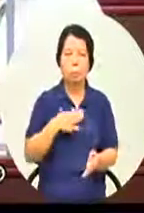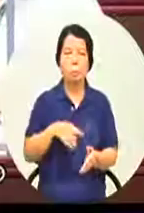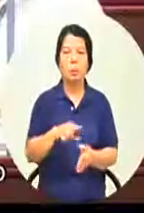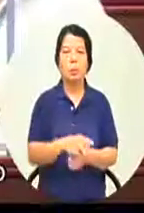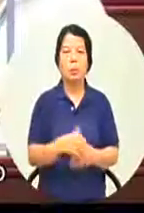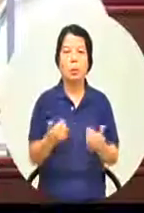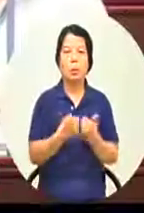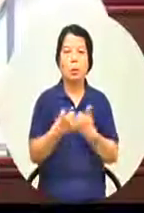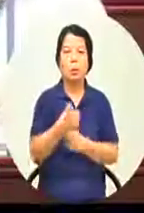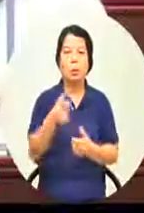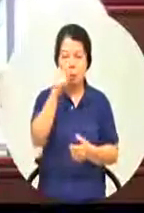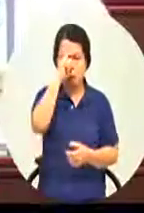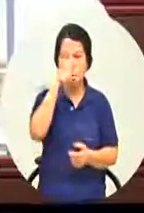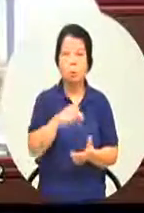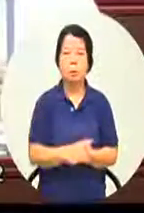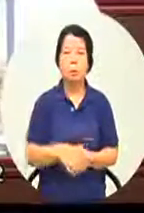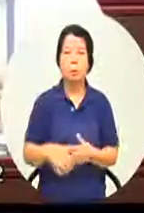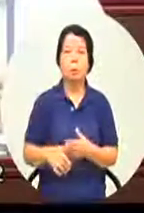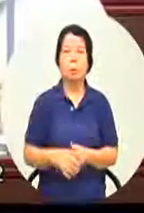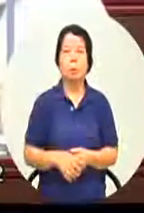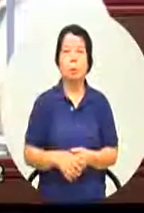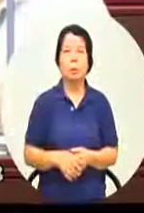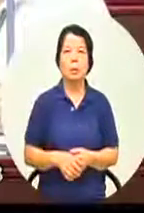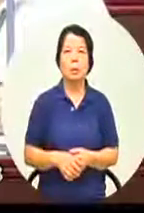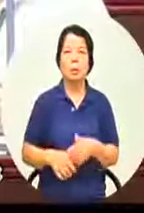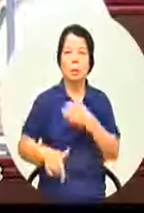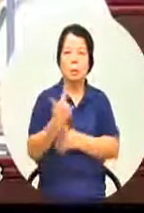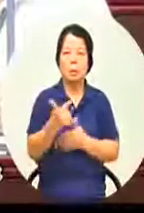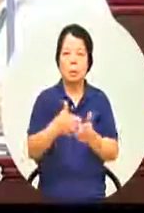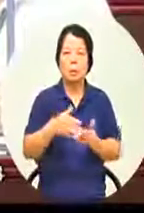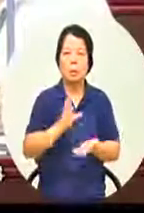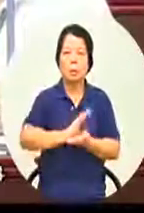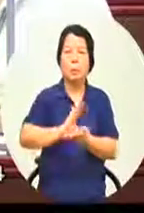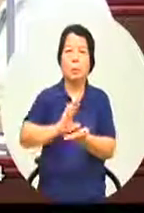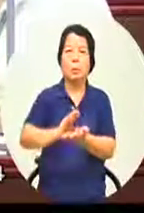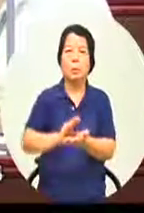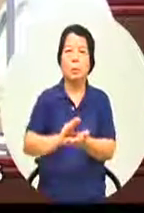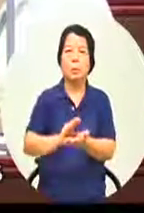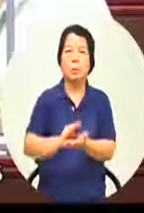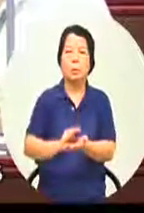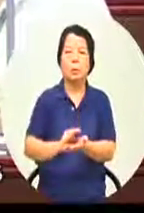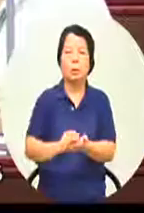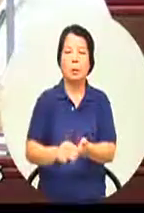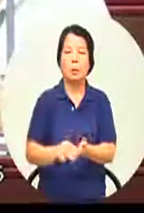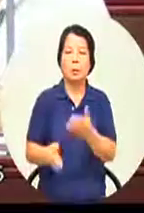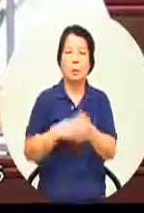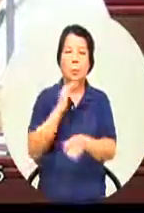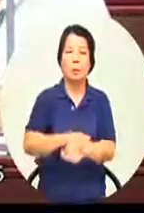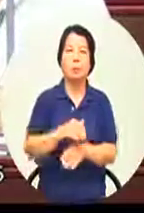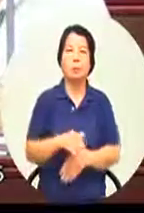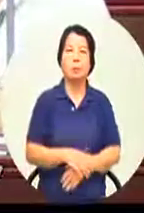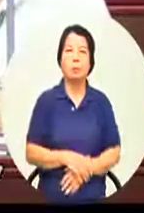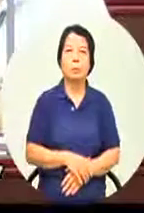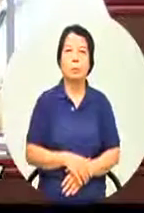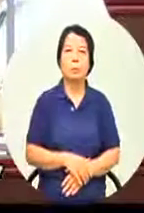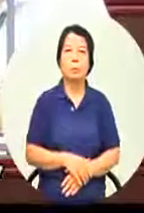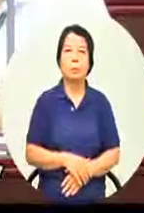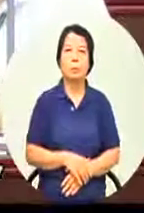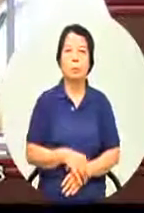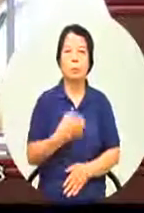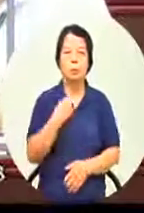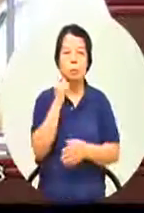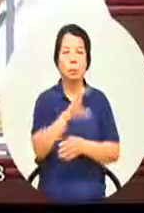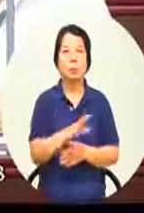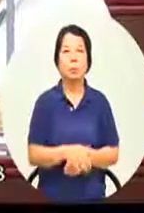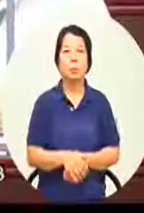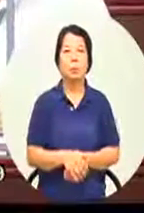一样，我们很希望能够赶快把这个停车场能够促成。 啊，赶快是多久啊？ 对，我跟议员报告，因